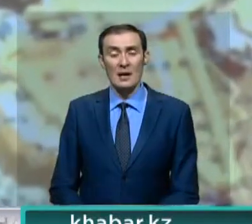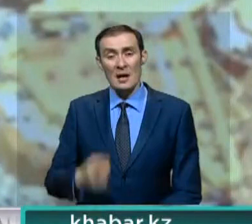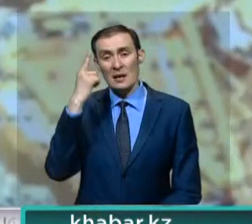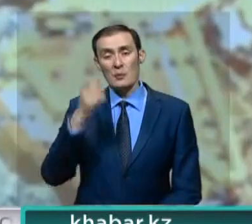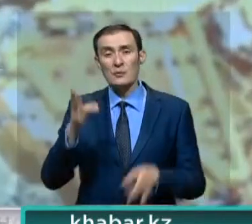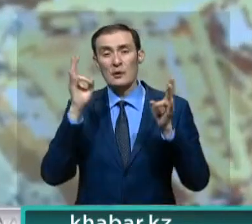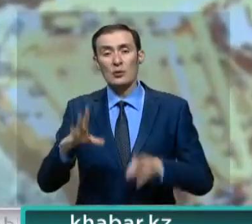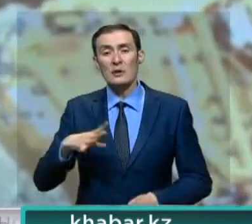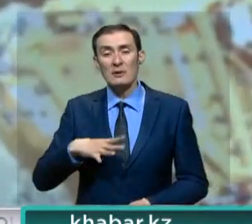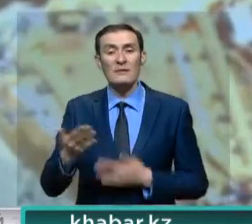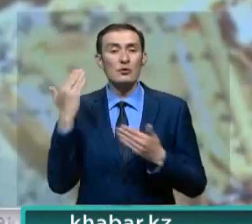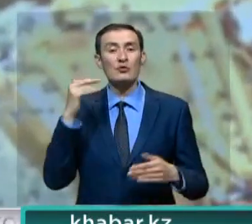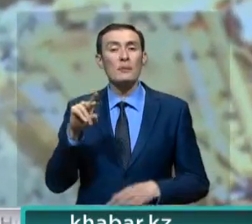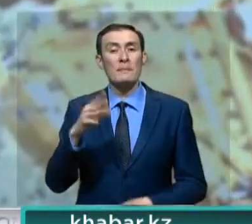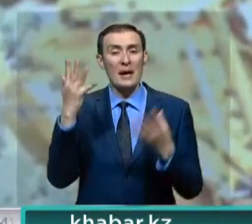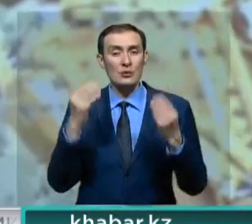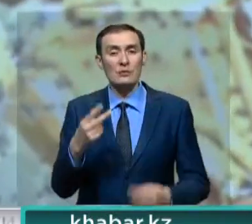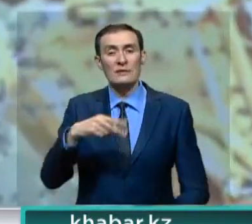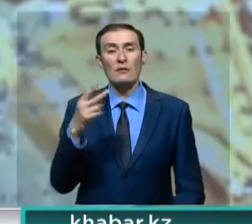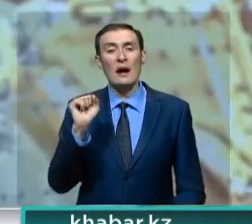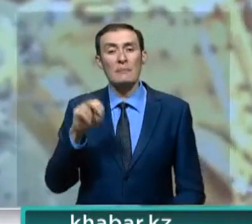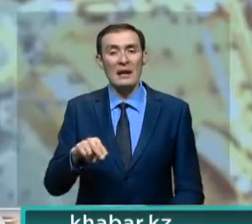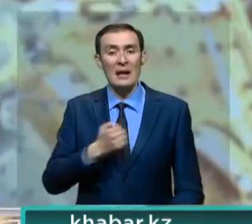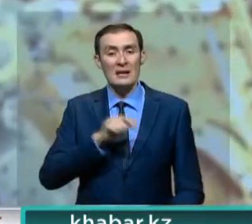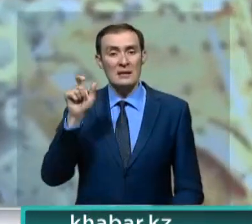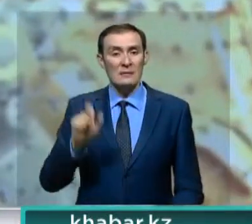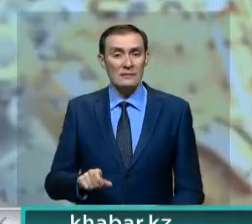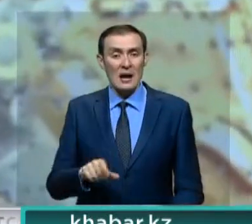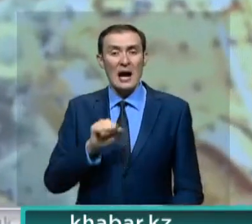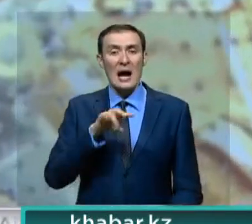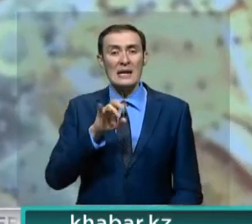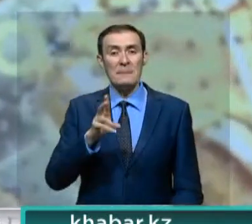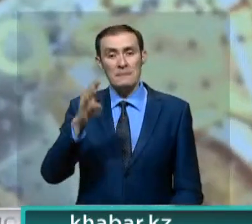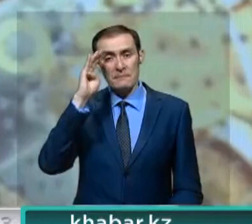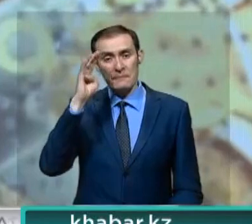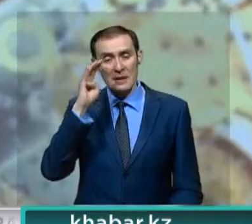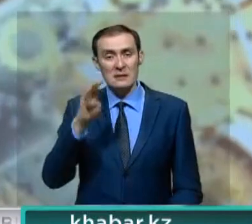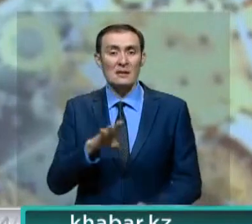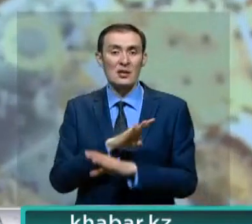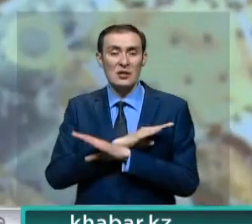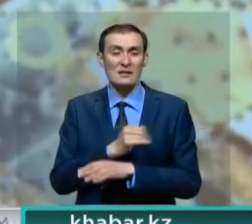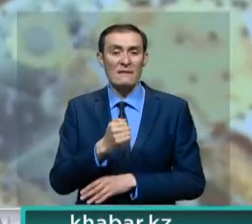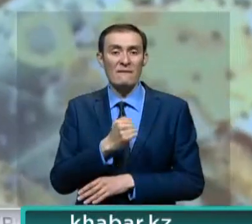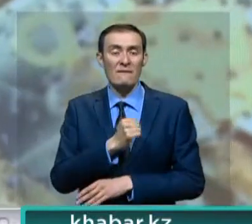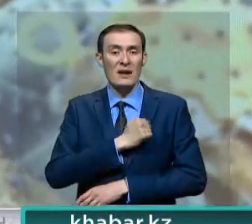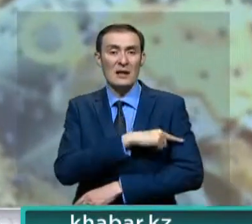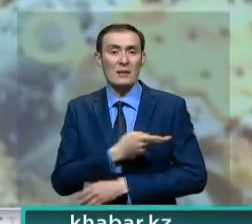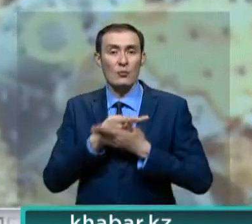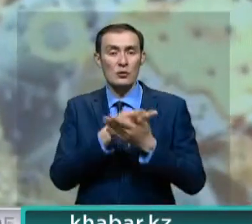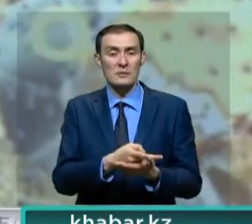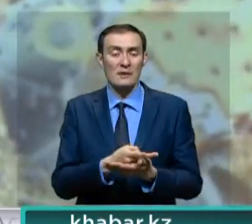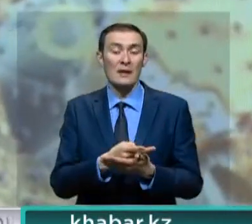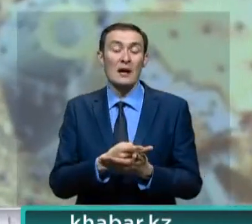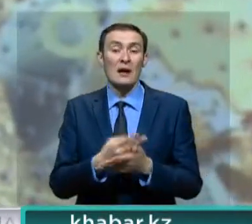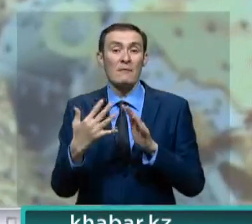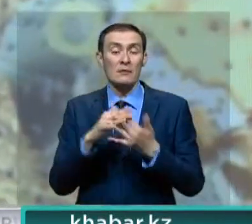Напомню, трагедия произошла в минувшую пятницу, 22 апреля. Рядовой срочной службы Алибек Колбай скончался в военном госпитале поселка